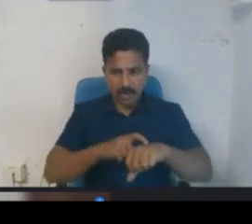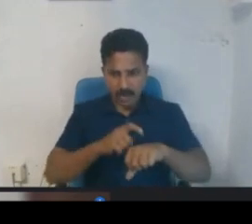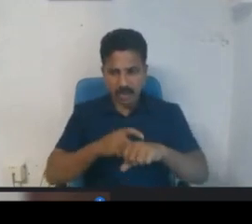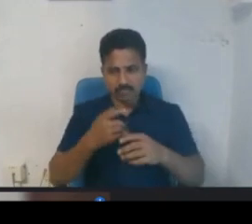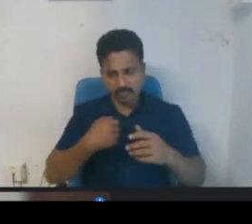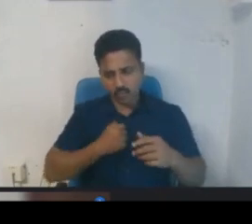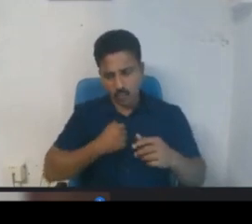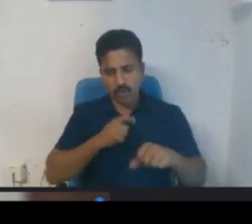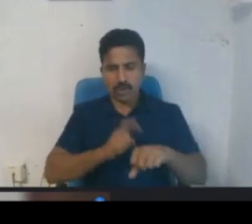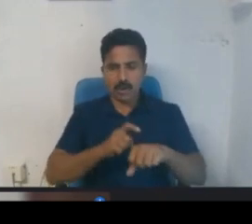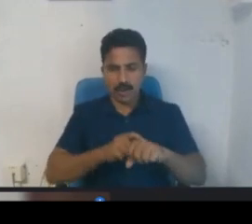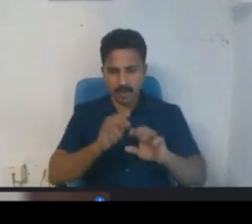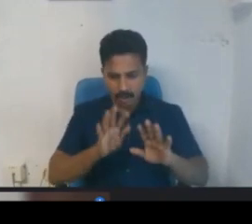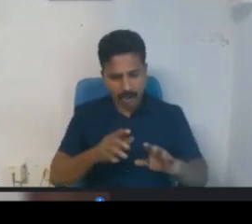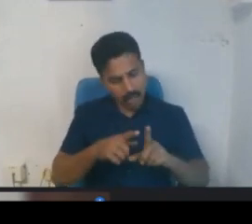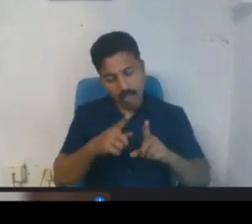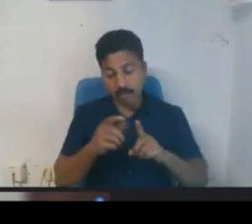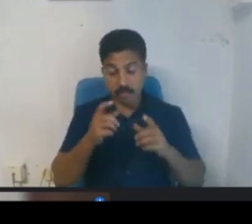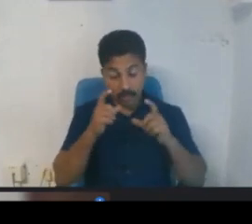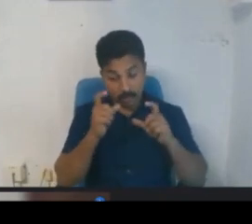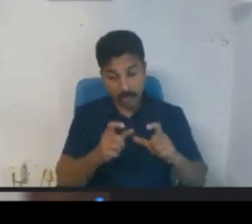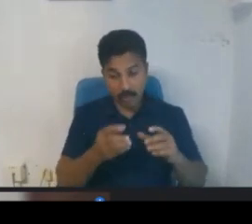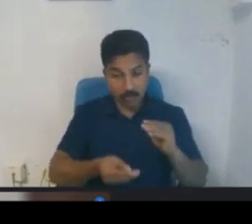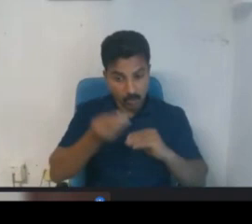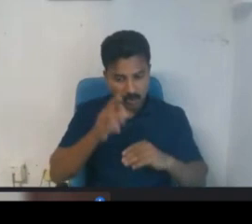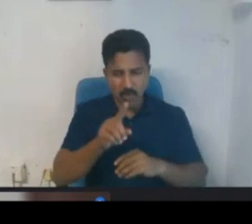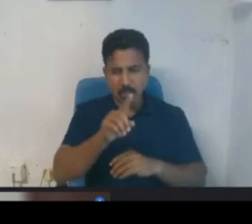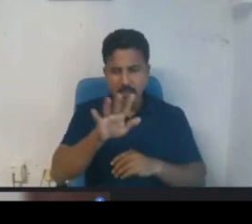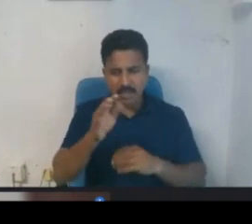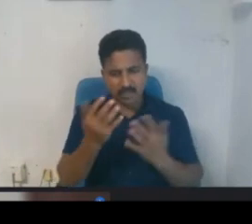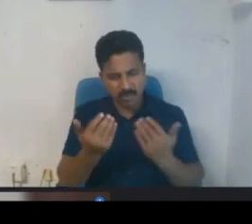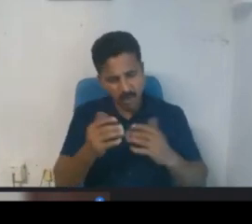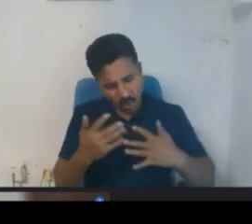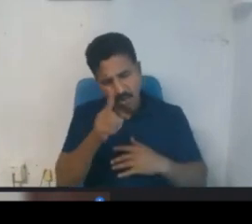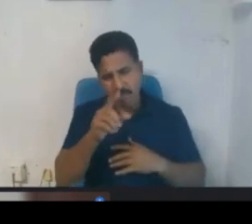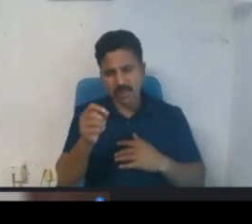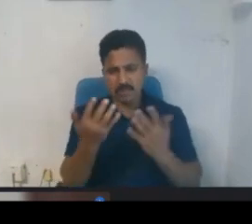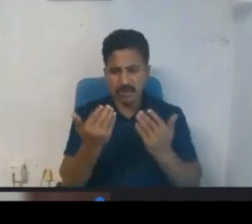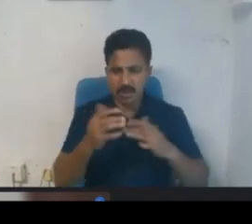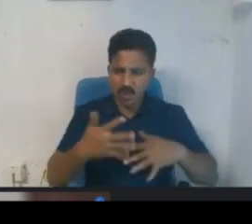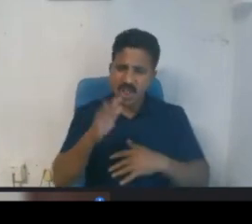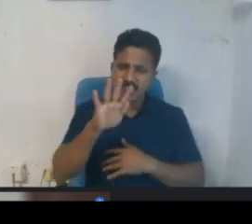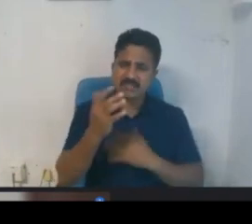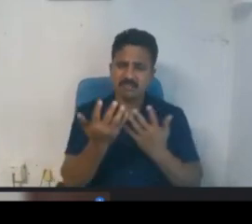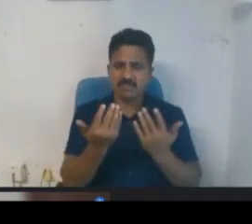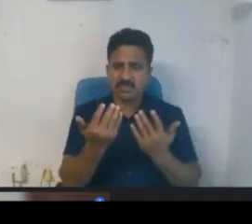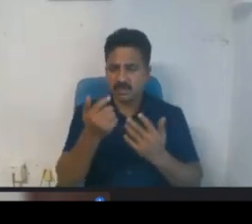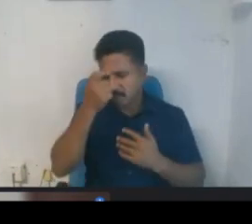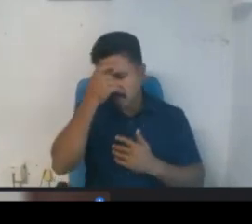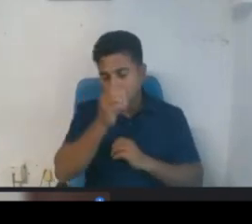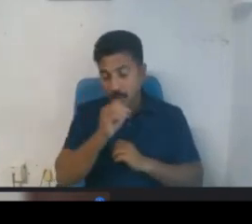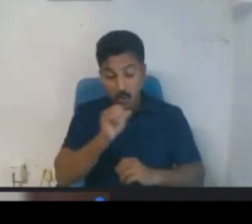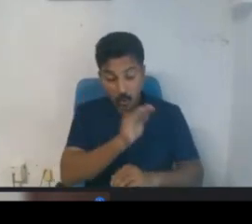സമയം വേണ്ടതുണ്ട്. അത് നിങ്ങൾ കൃത്യമായിട്ട് ഉപയോഗിക്കുക എന്നുള്ളതാണ്. അത് 15 മിനിറ്റ് ആയിക്കോട്ടെ, ഒരു 10 മിനിറ്റ് ആയിക്കോട്ടെ, 5 മിനിറ്റ് ആയിക്കോട്ടെ,